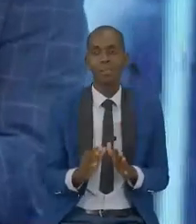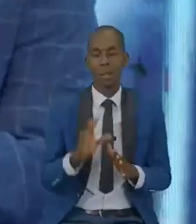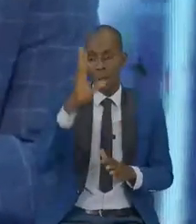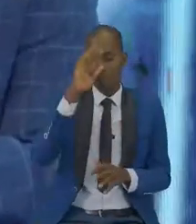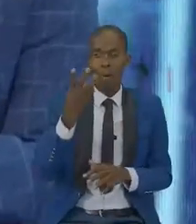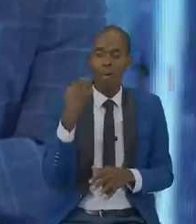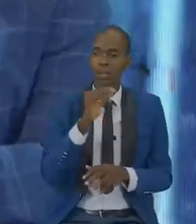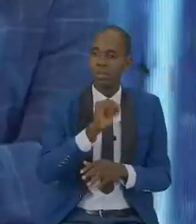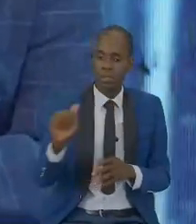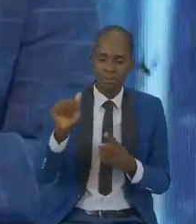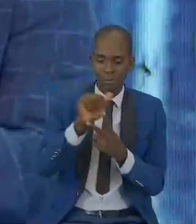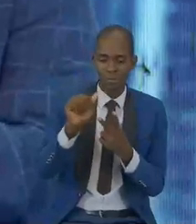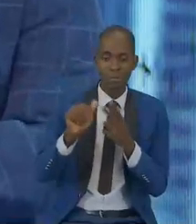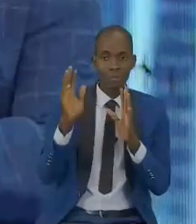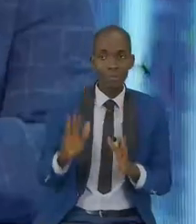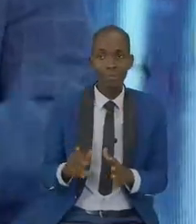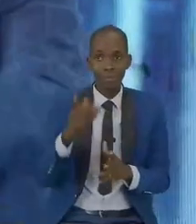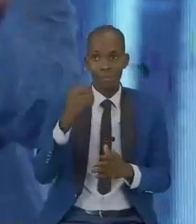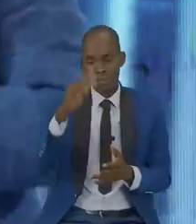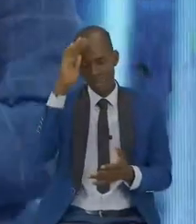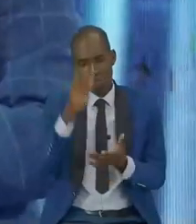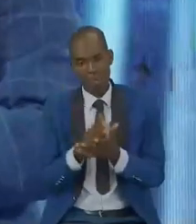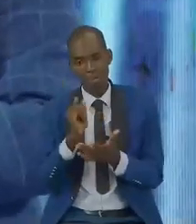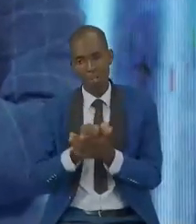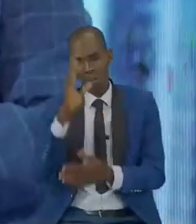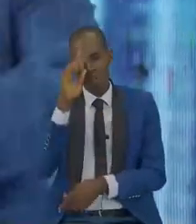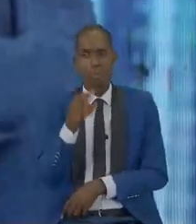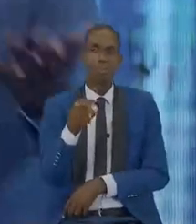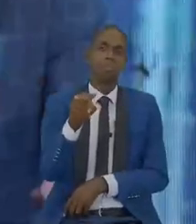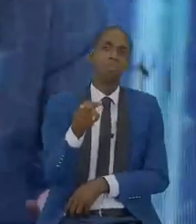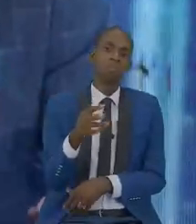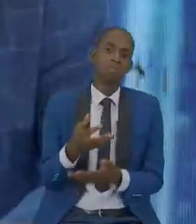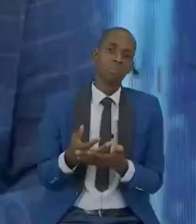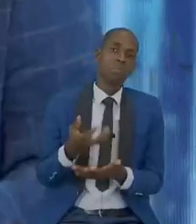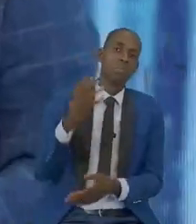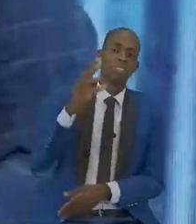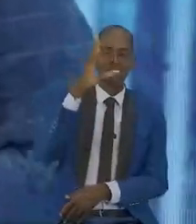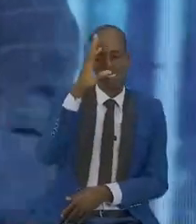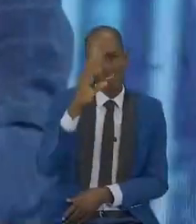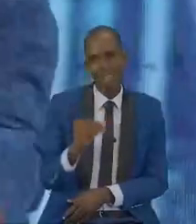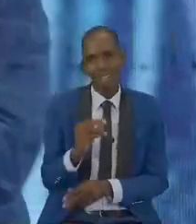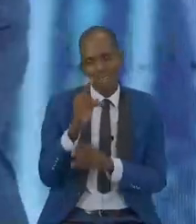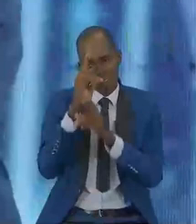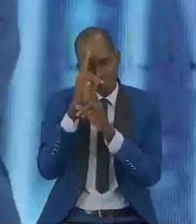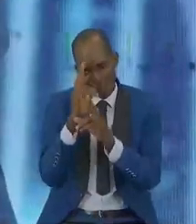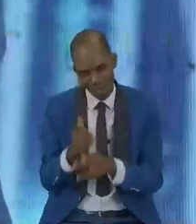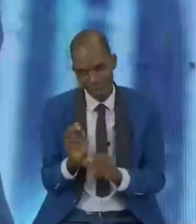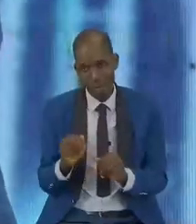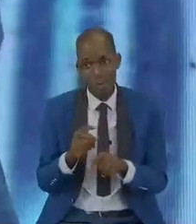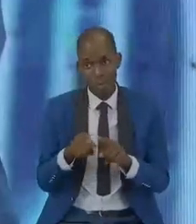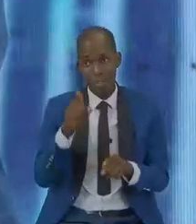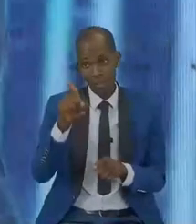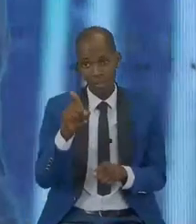pécheur. Mais l'homme l'a été adultère. Les hommes d'autres